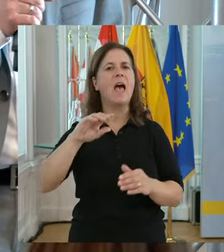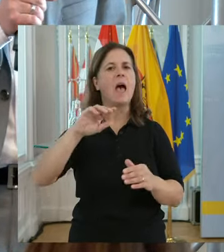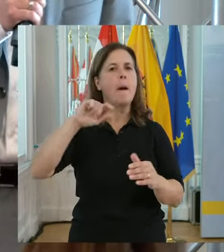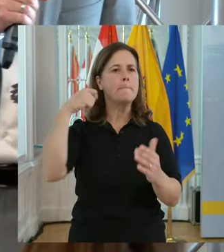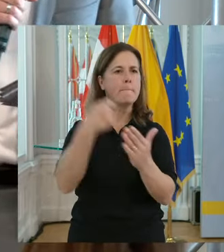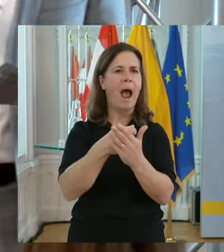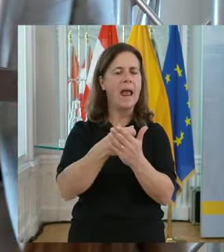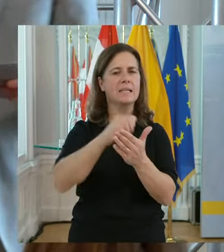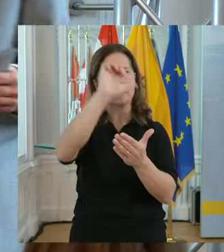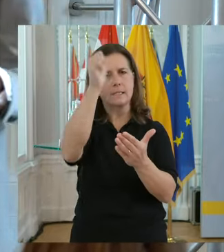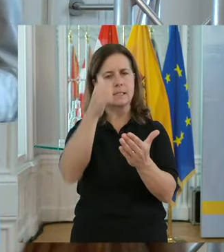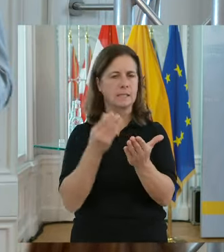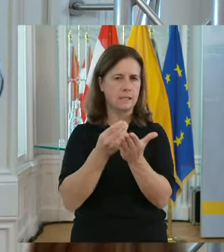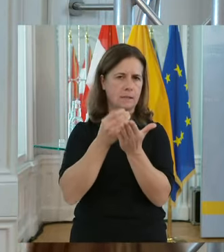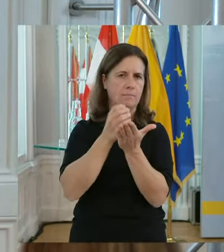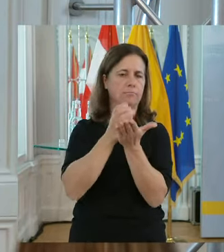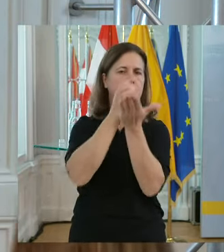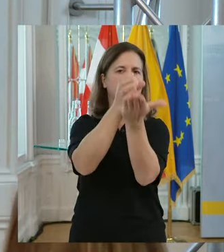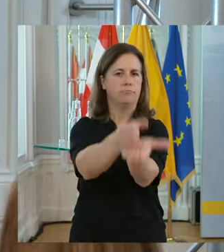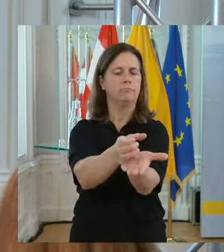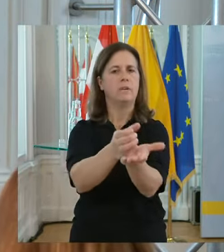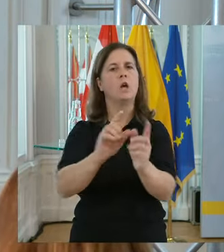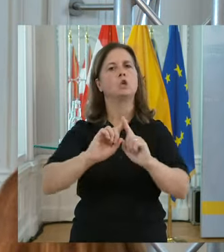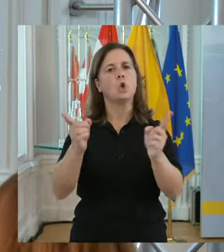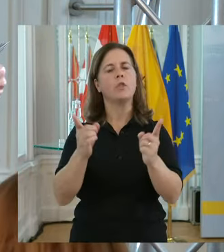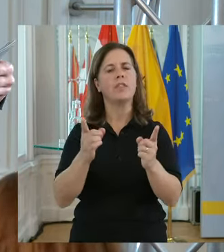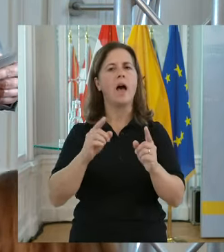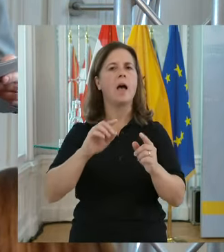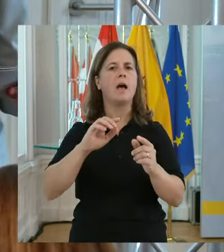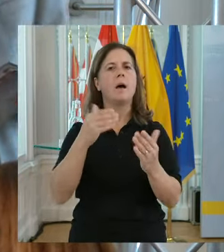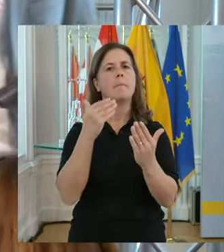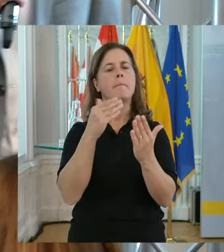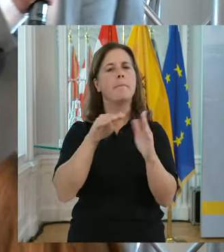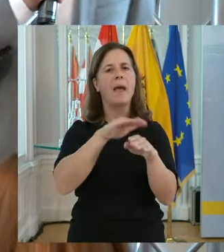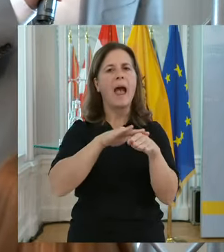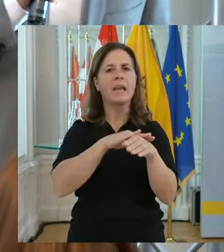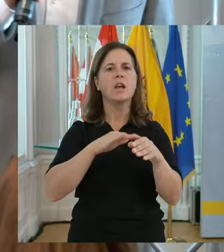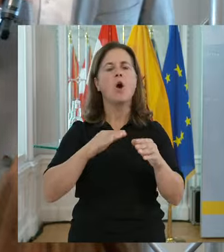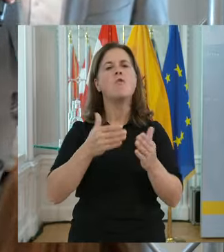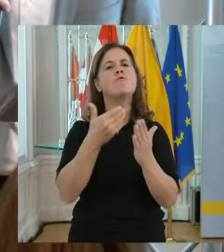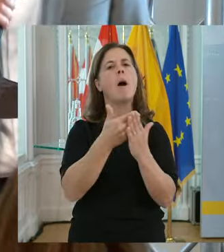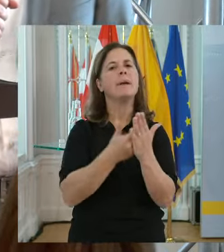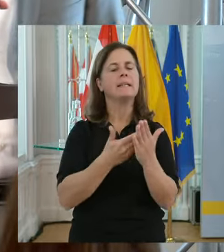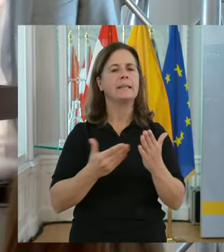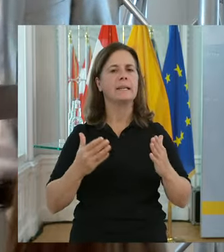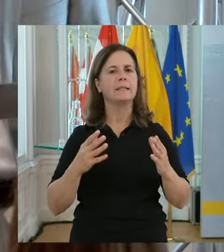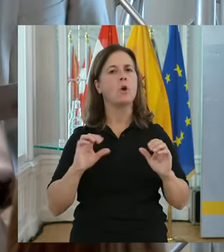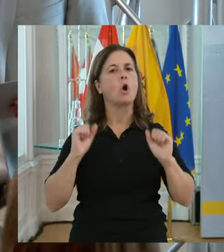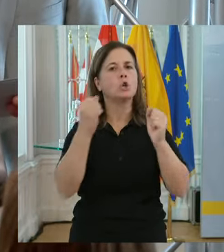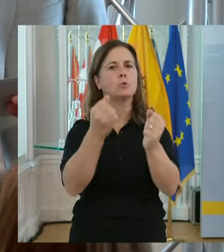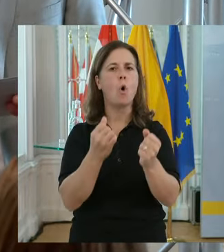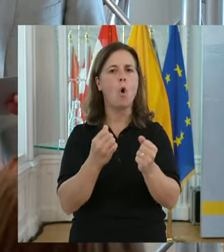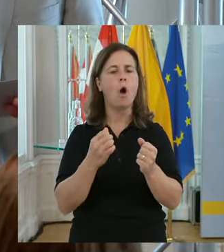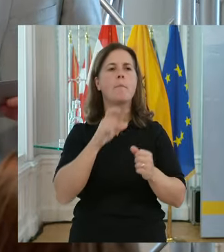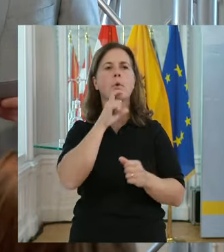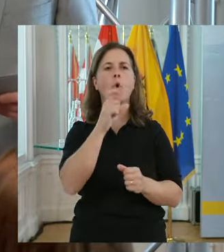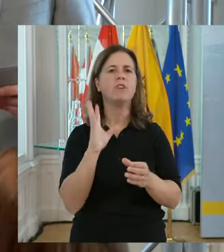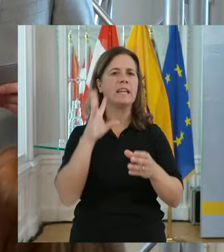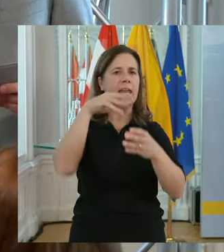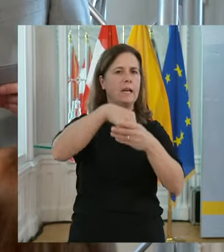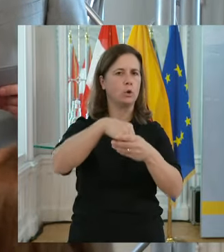Preis für Austrian Leading Companies in der Sonderkategorie vorbildliches Engagement im Bereich beruflicher Inklusion, ausgezeichnet